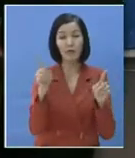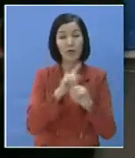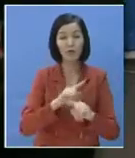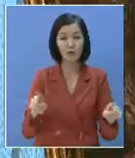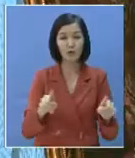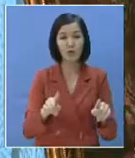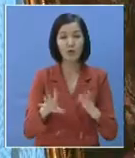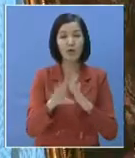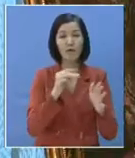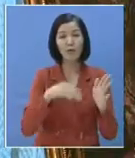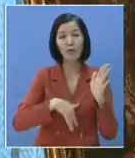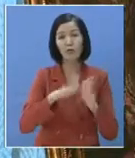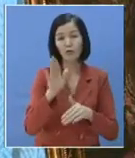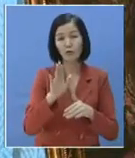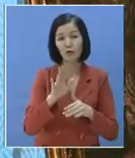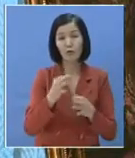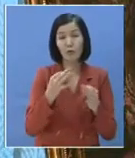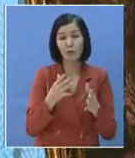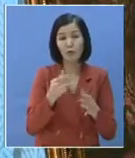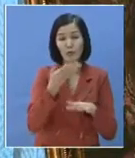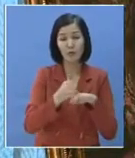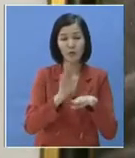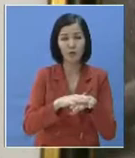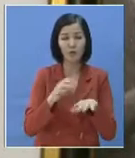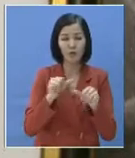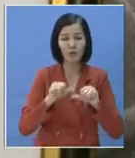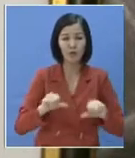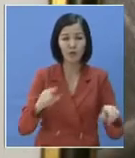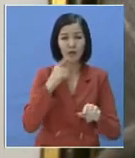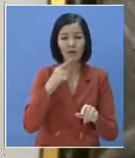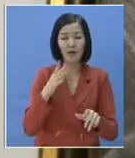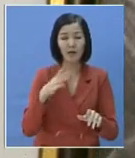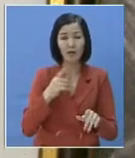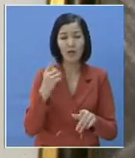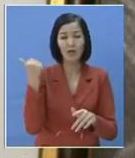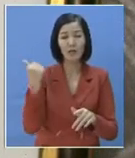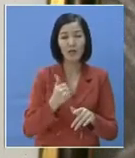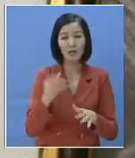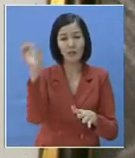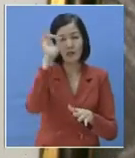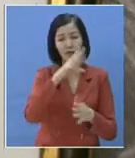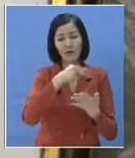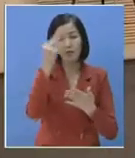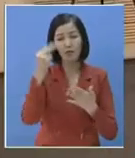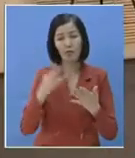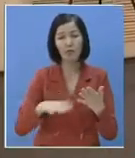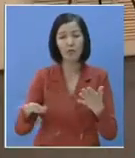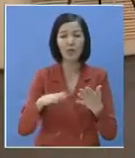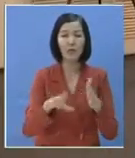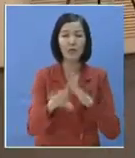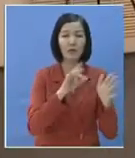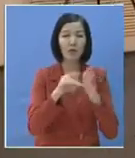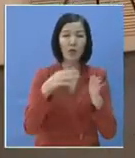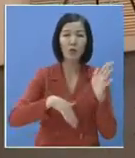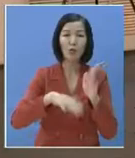особенна. Выбрать лучшую было не так-то просто, признаются члены жюри. В течение месяца известные художники края отбирали